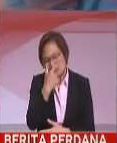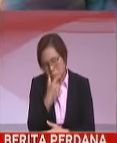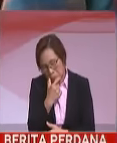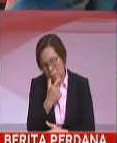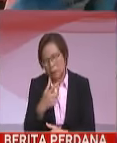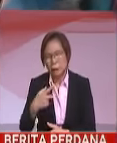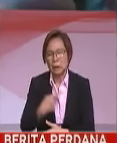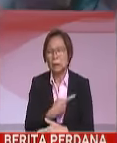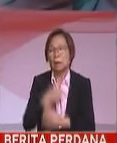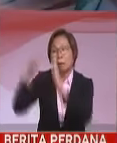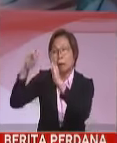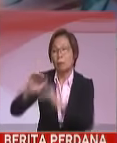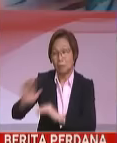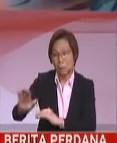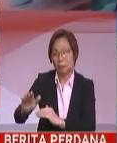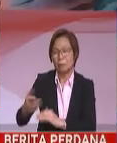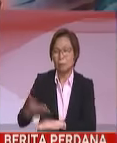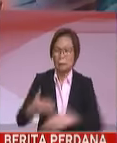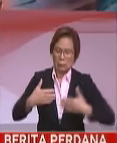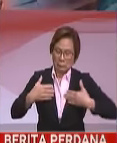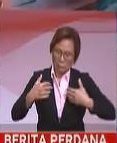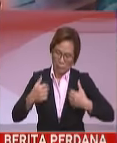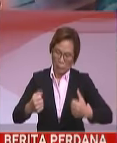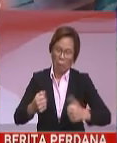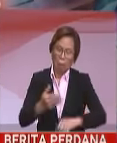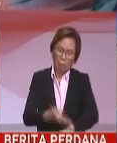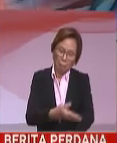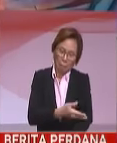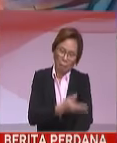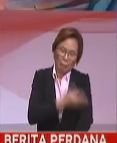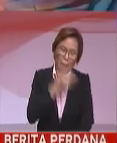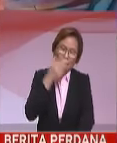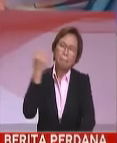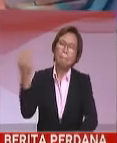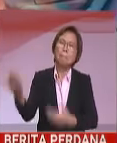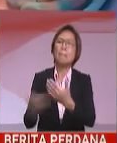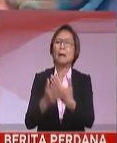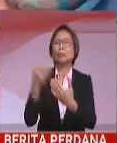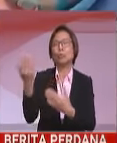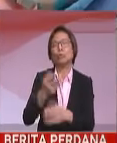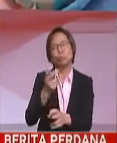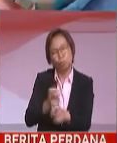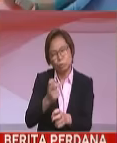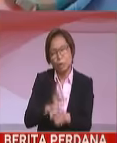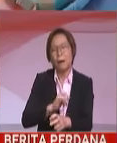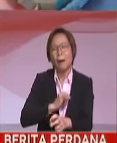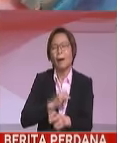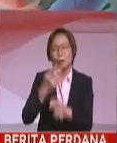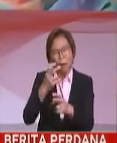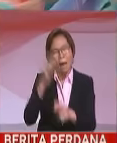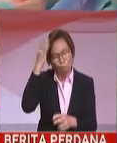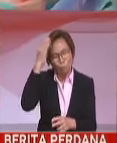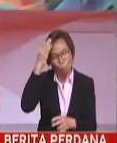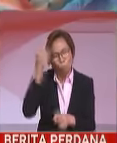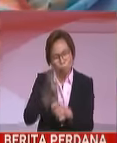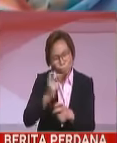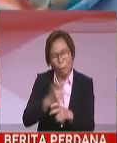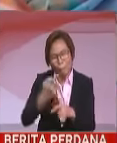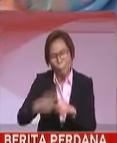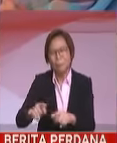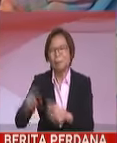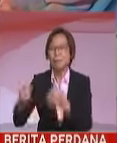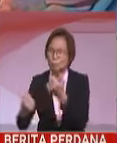beliau dapat pulih dengan keadaan back to normal dia life lah. Bukan senang, tetapi saya harap